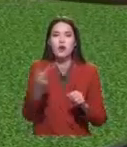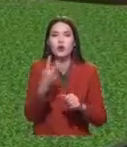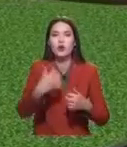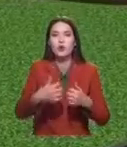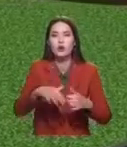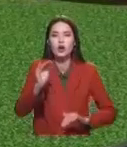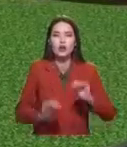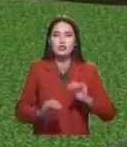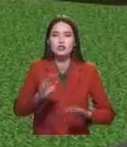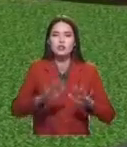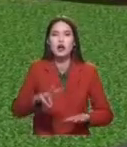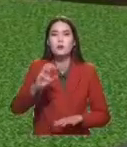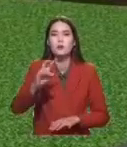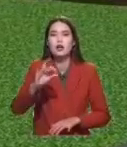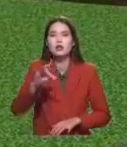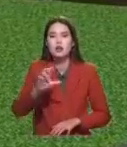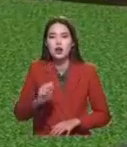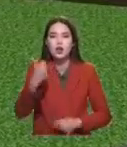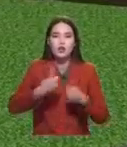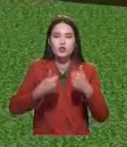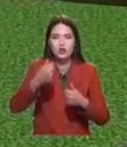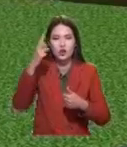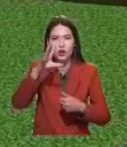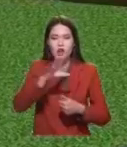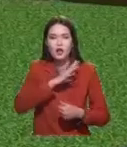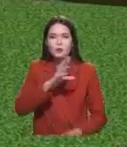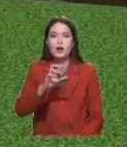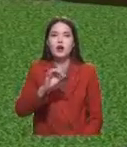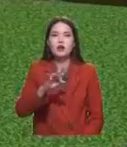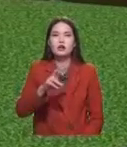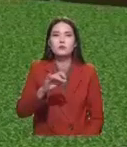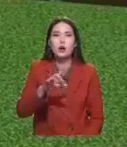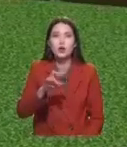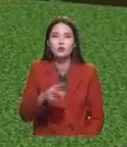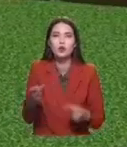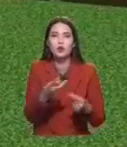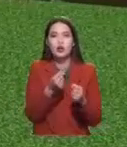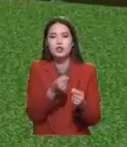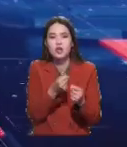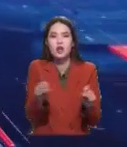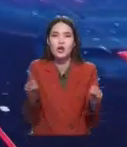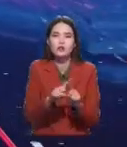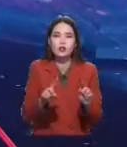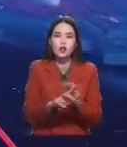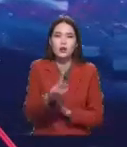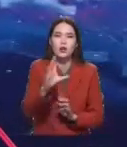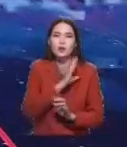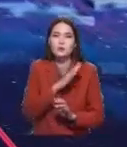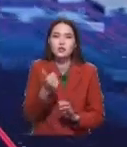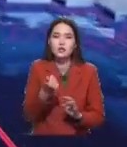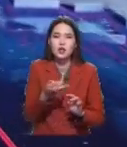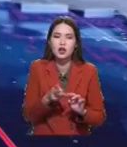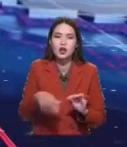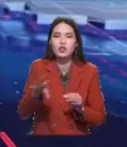салмақтағы мексикалық абсолютті әлем чемпионы Сауль Канело Альвареспен жекпе-жек туралы мәлімдеме жасады. Сендер менің